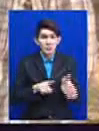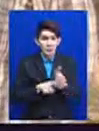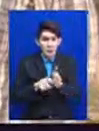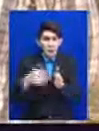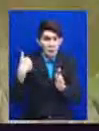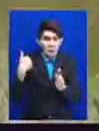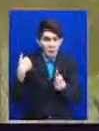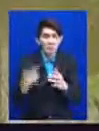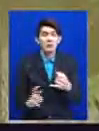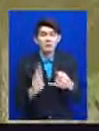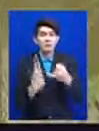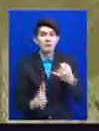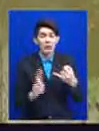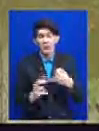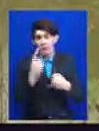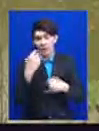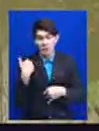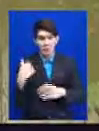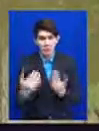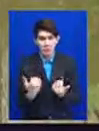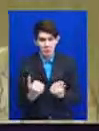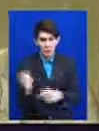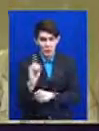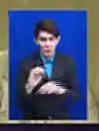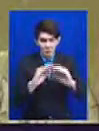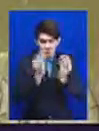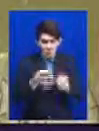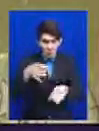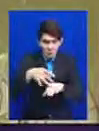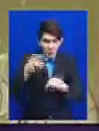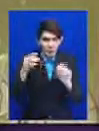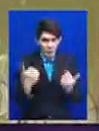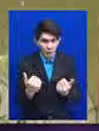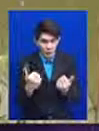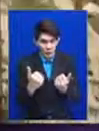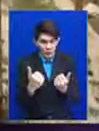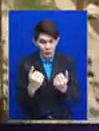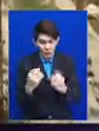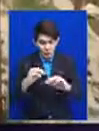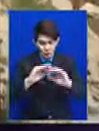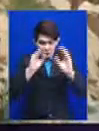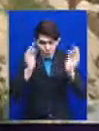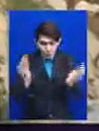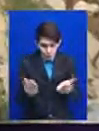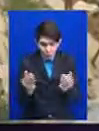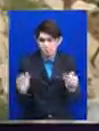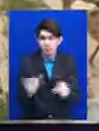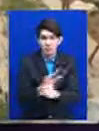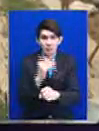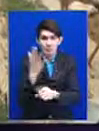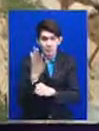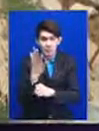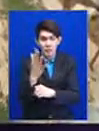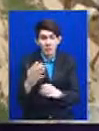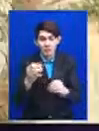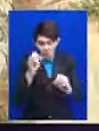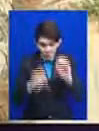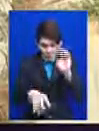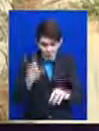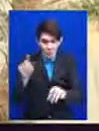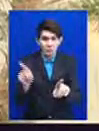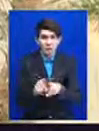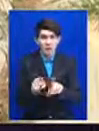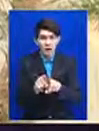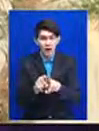พาะเชื้อราไรแดงส่งผลให้ผลลูกแตงโมและเมลอนที่กำลังออกมีสภาพไม่สมบูรณ์และร่วงหล่นล